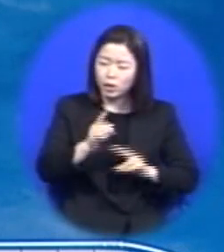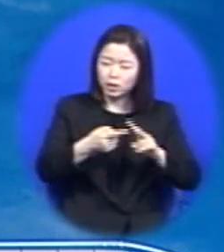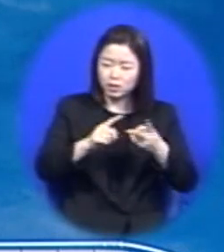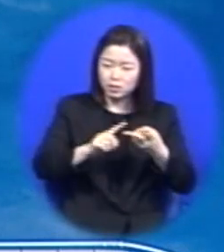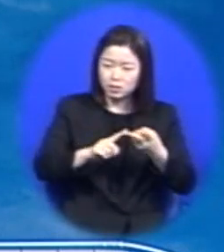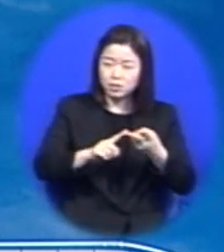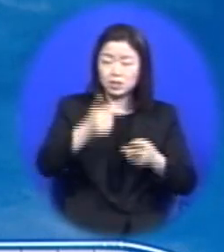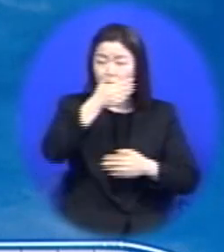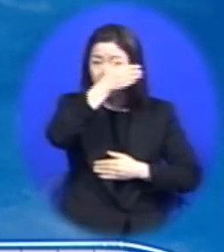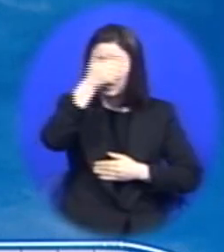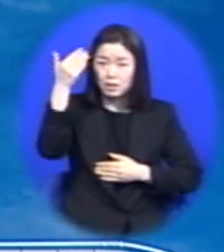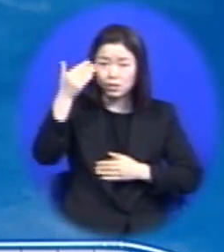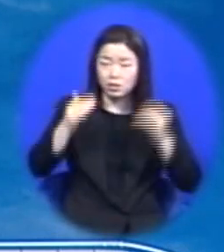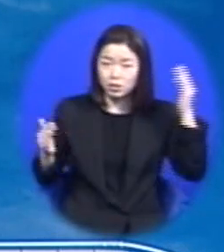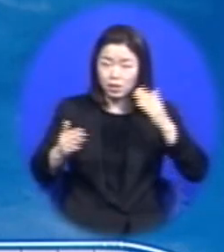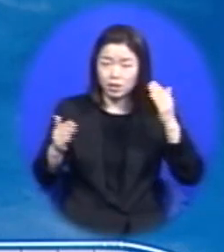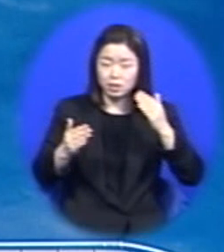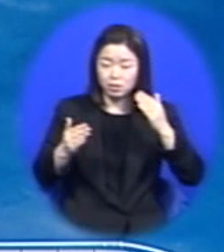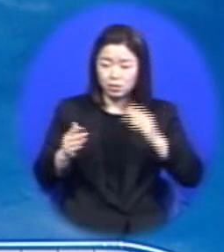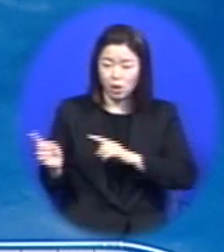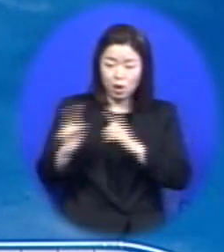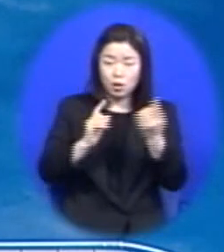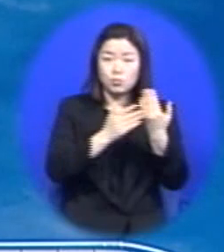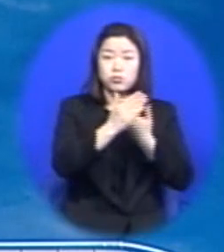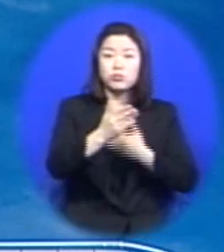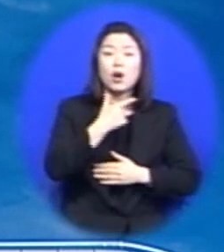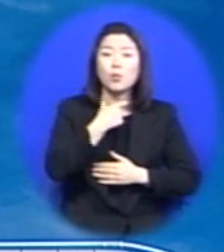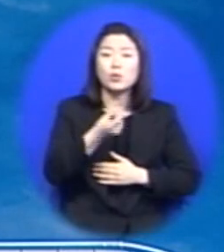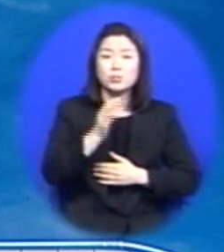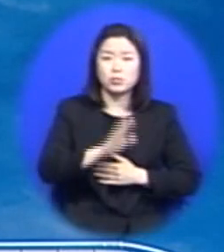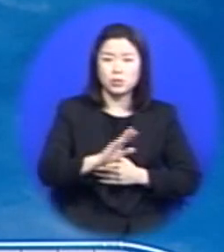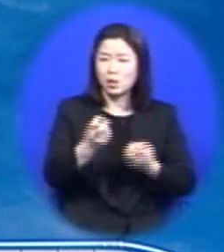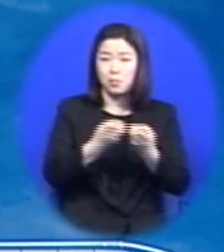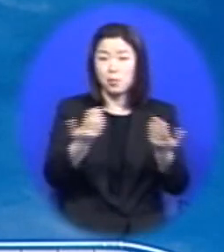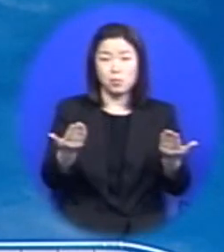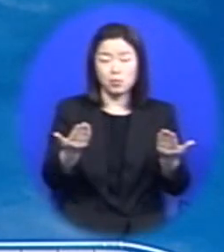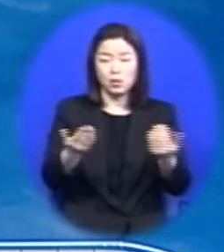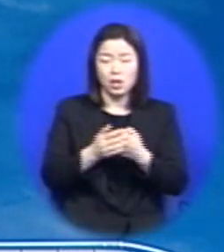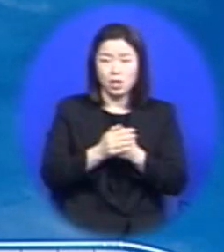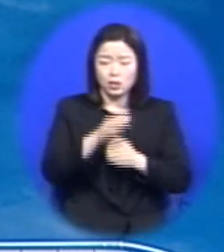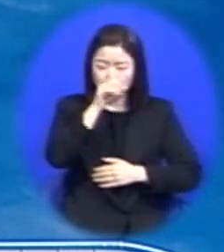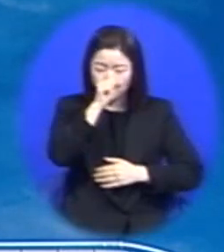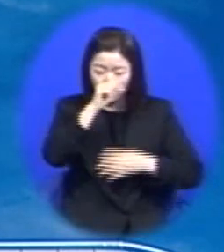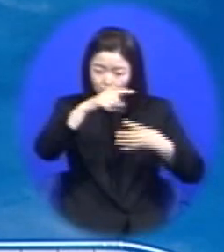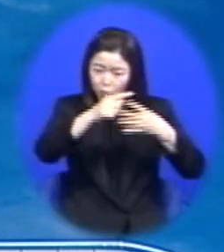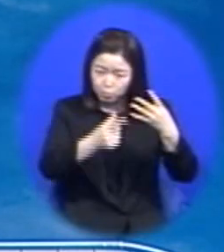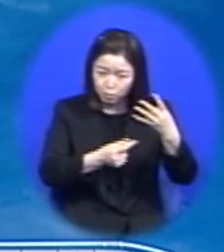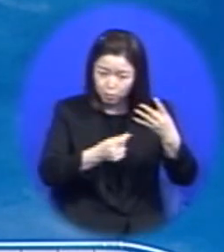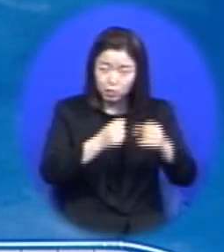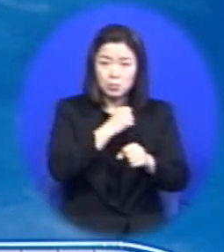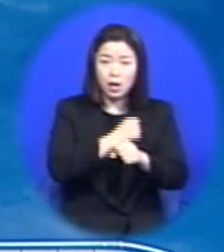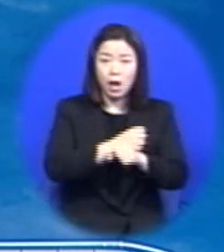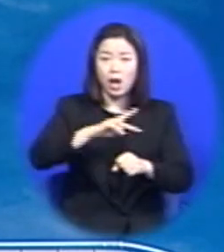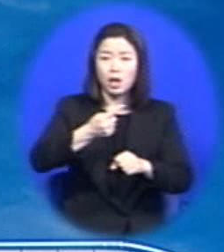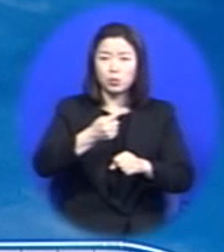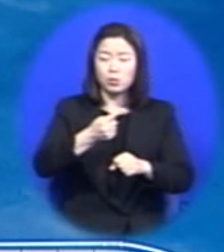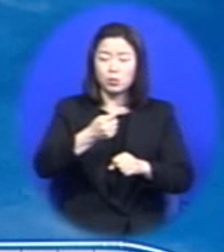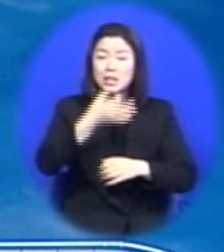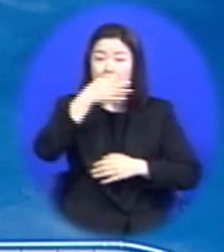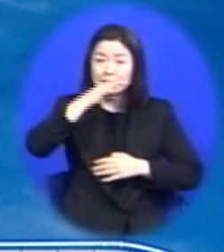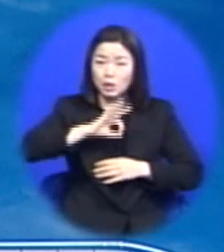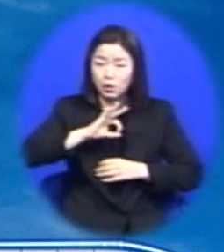싶은데 방법이 없어요. 좋은 프로그램을 해도 효과가 그냥 일시적입니다.